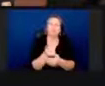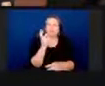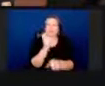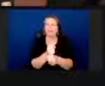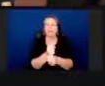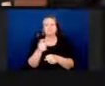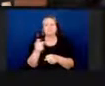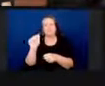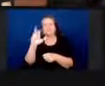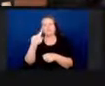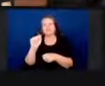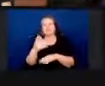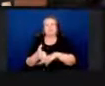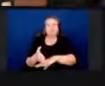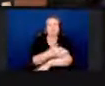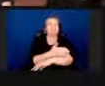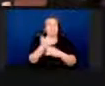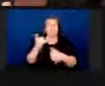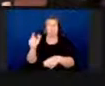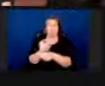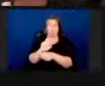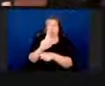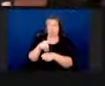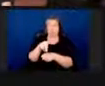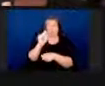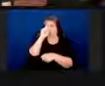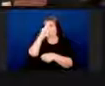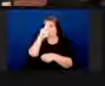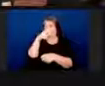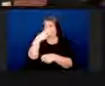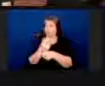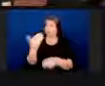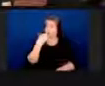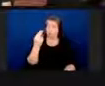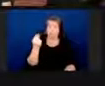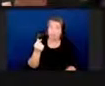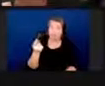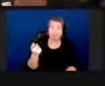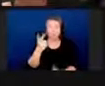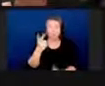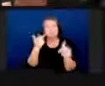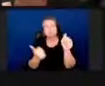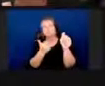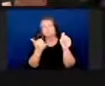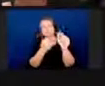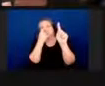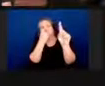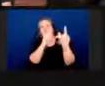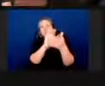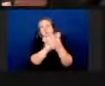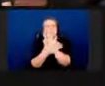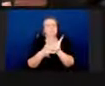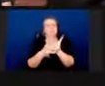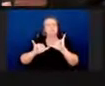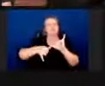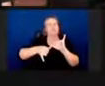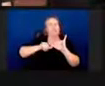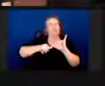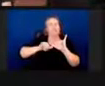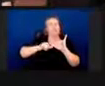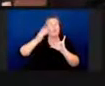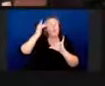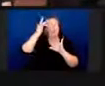ويتخرجوا ويحصلوا على شهادات أخرى. هو يعمل منذ 3 أعوام وهو يستكمل